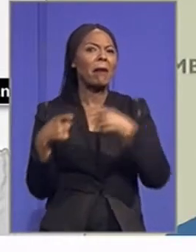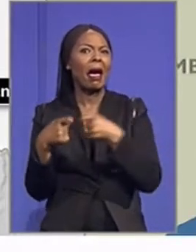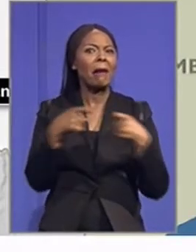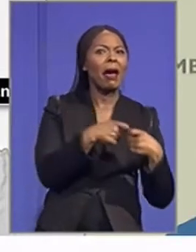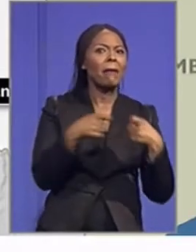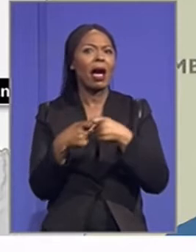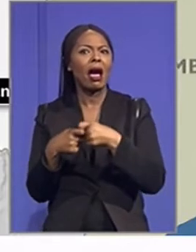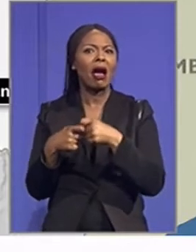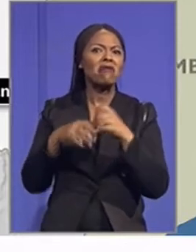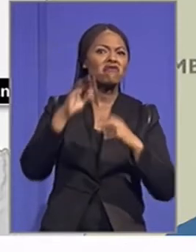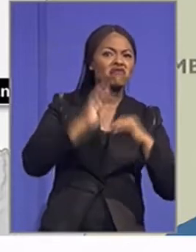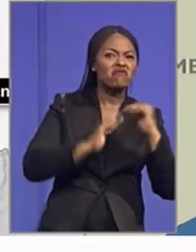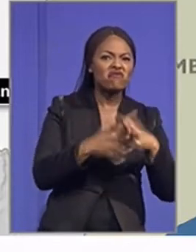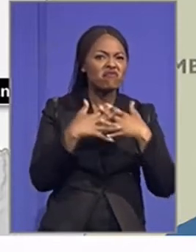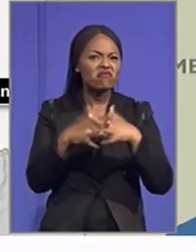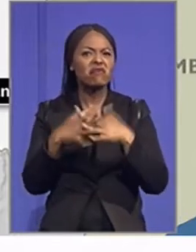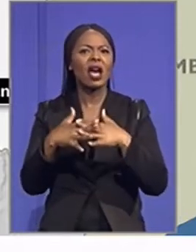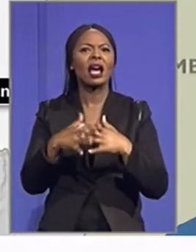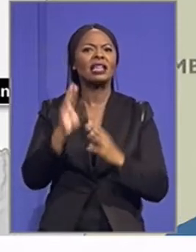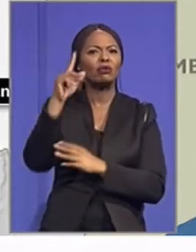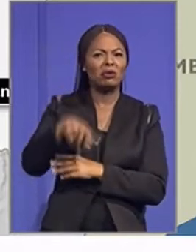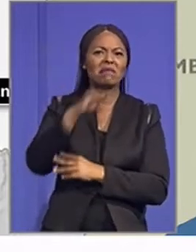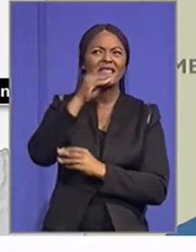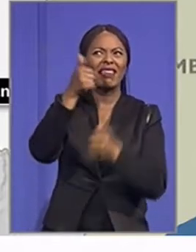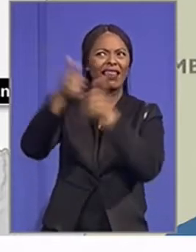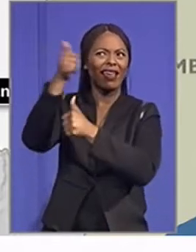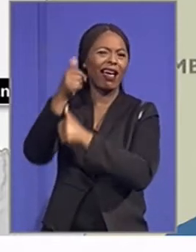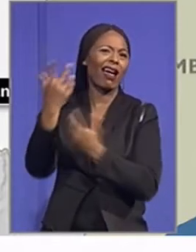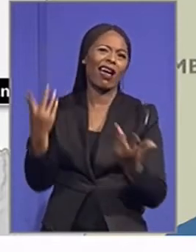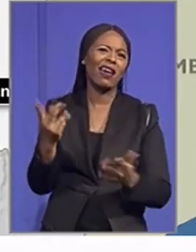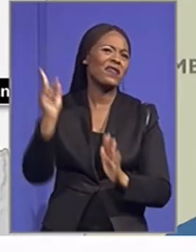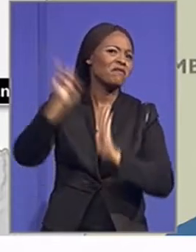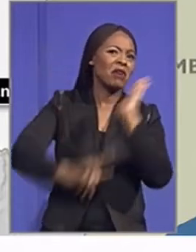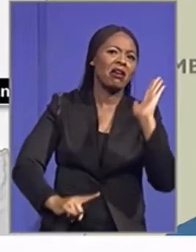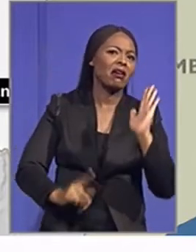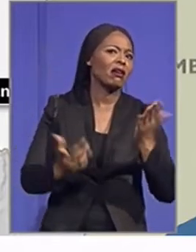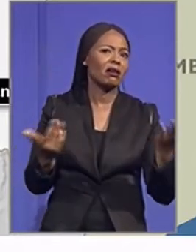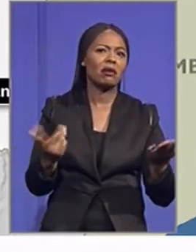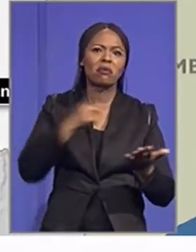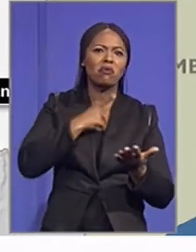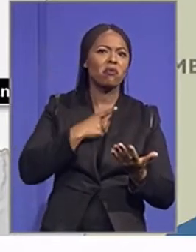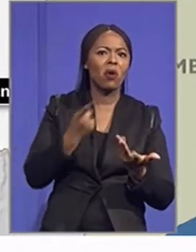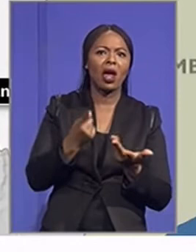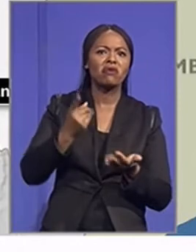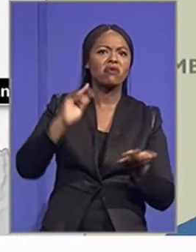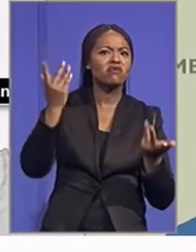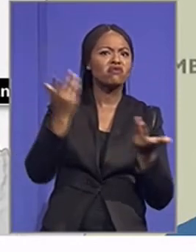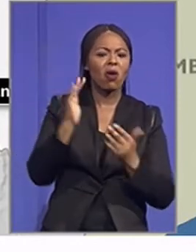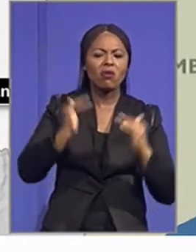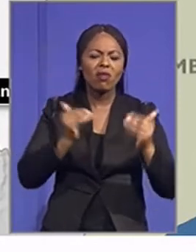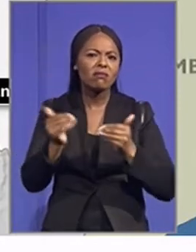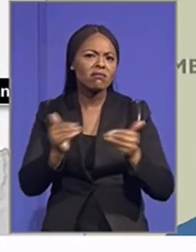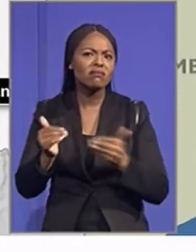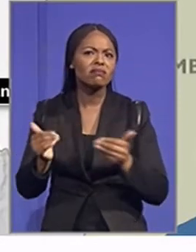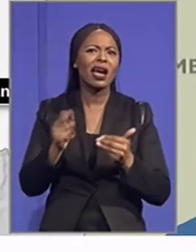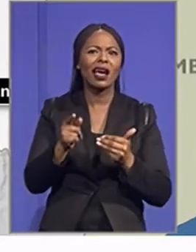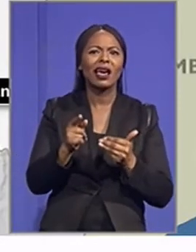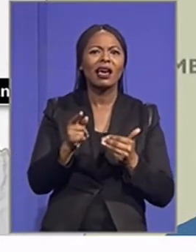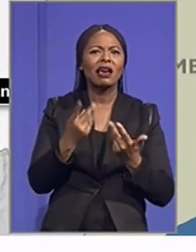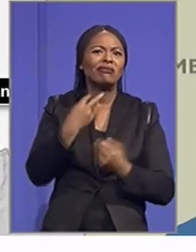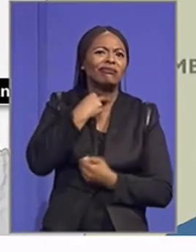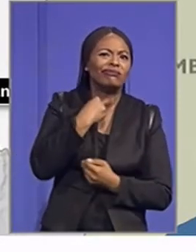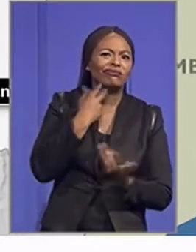Diepsloot ke hona ho bontsha ho hloleha ha boetapele ho leka ho bontsha hore ho bontsha badudi hore le ha ile hore badudi ba